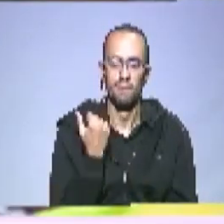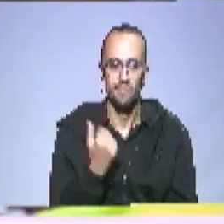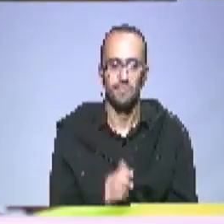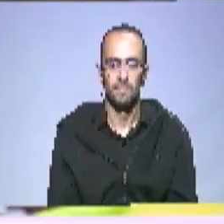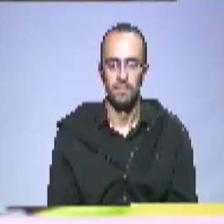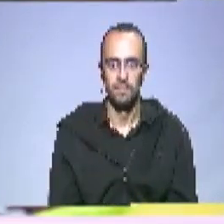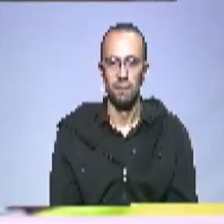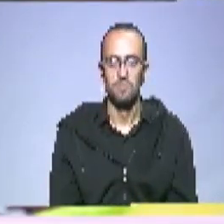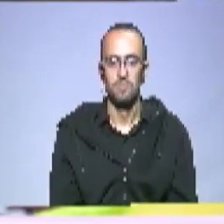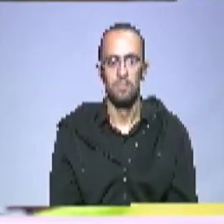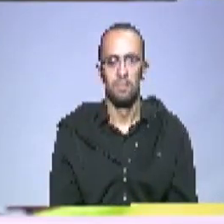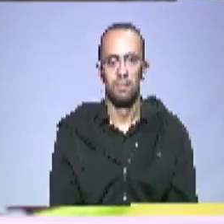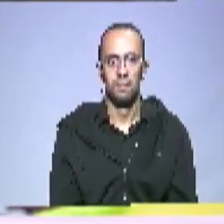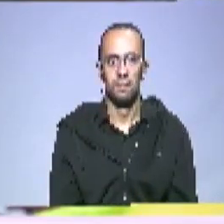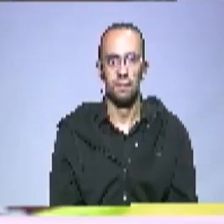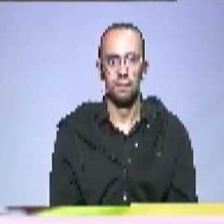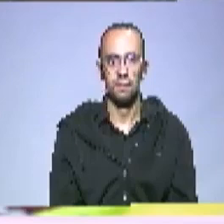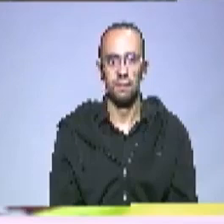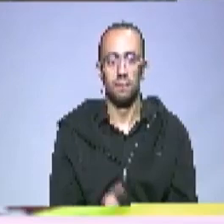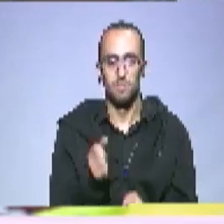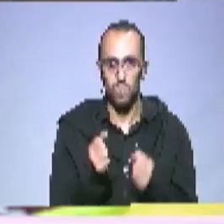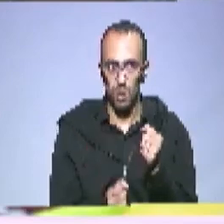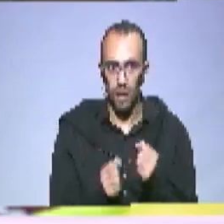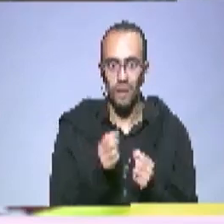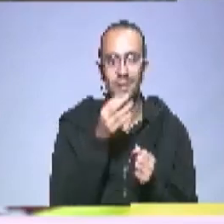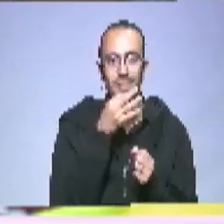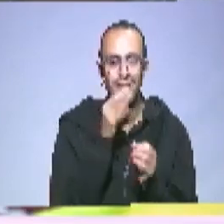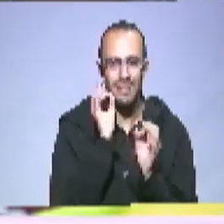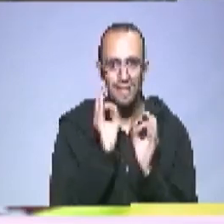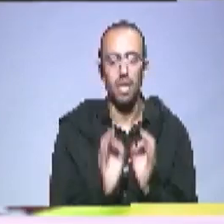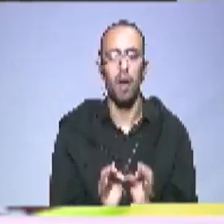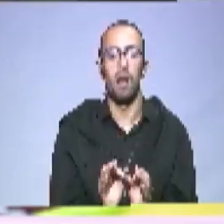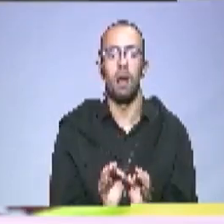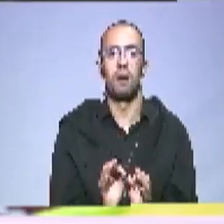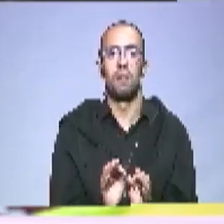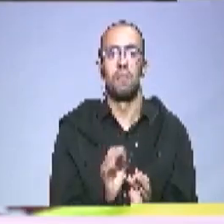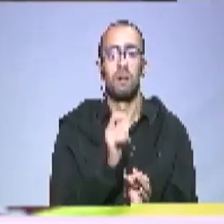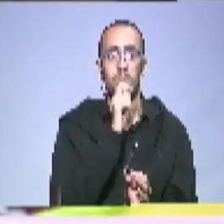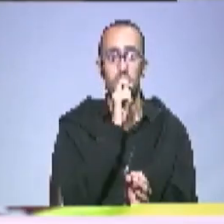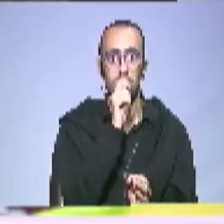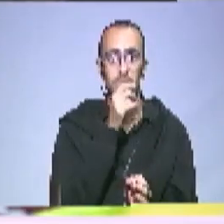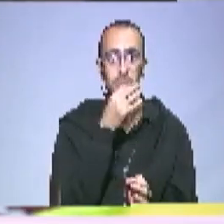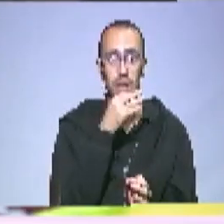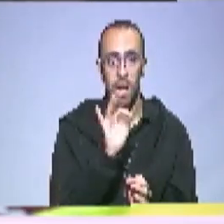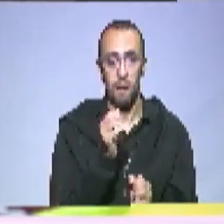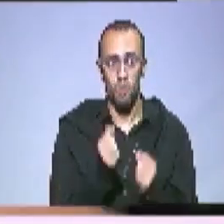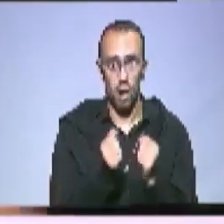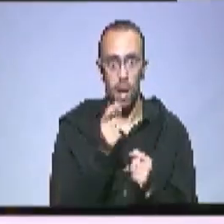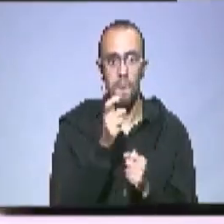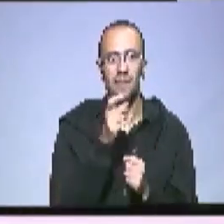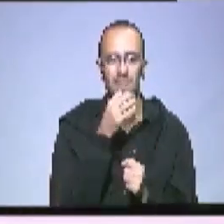ايه. انا هعمل الملوخية ده يا جماعة بنفس طريقة الملوخية بالجمبري،